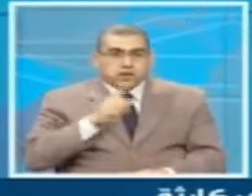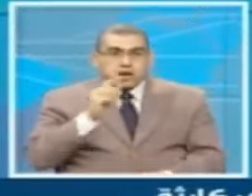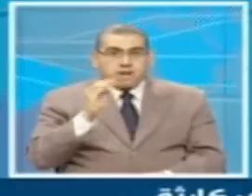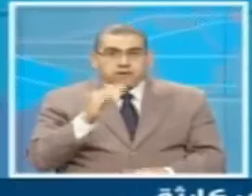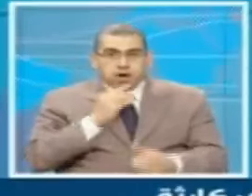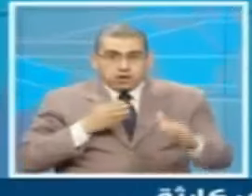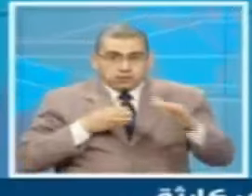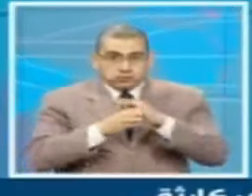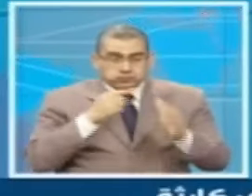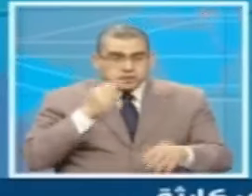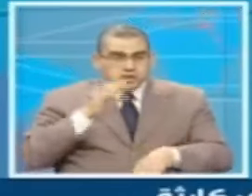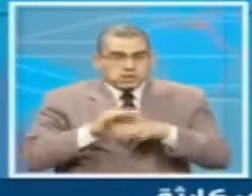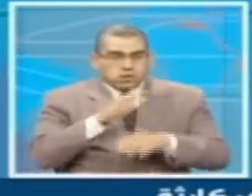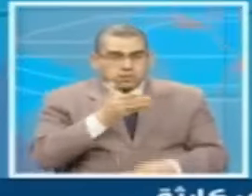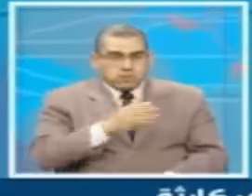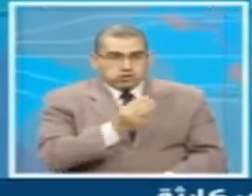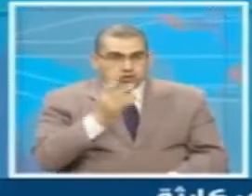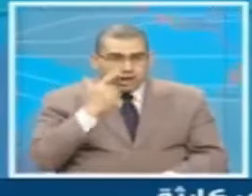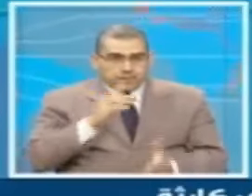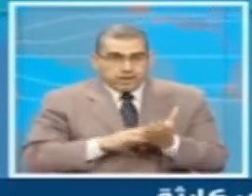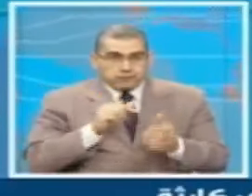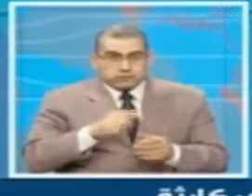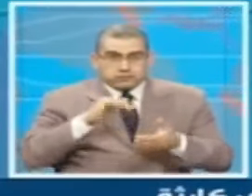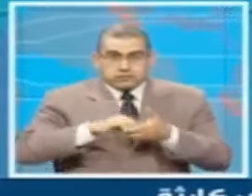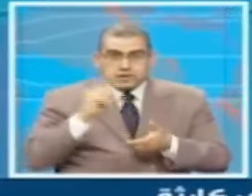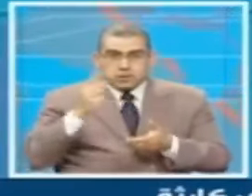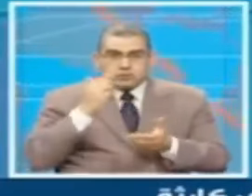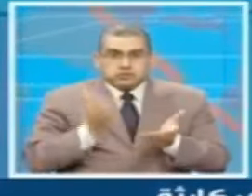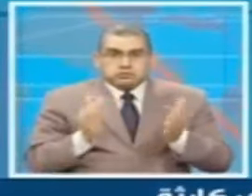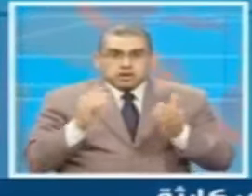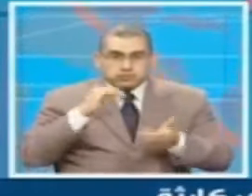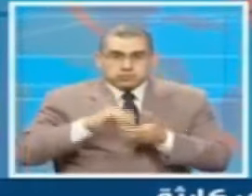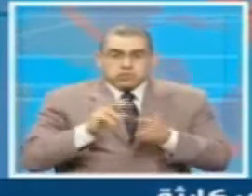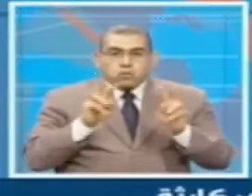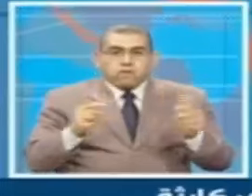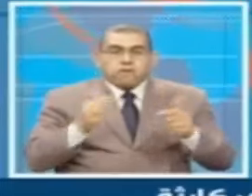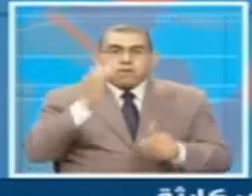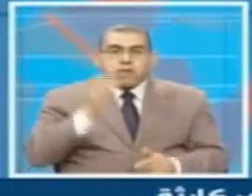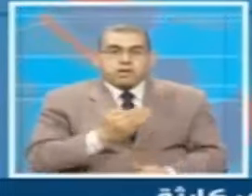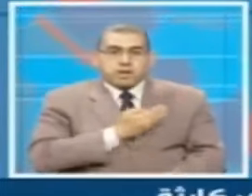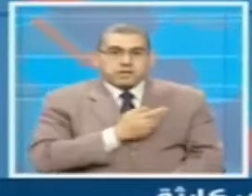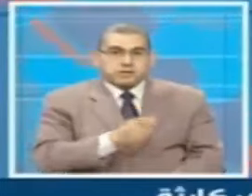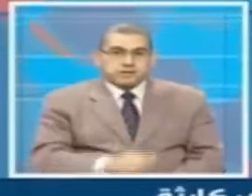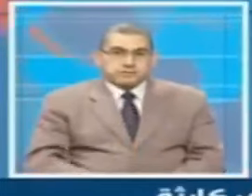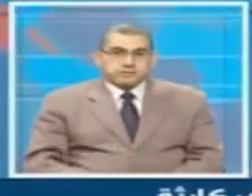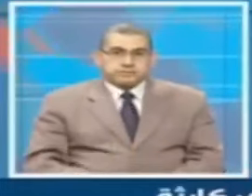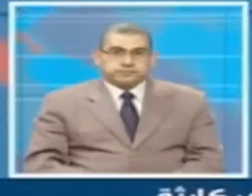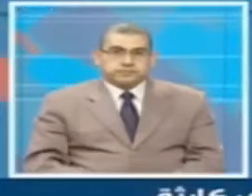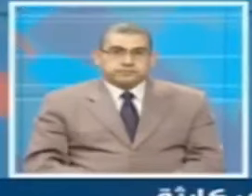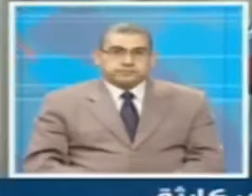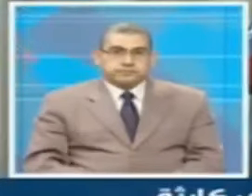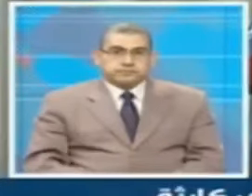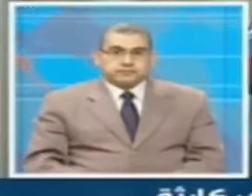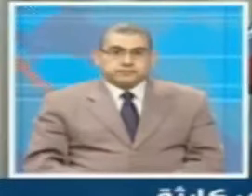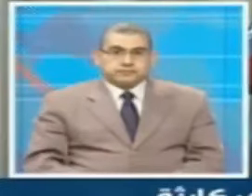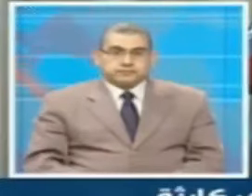سيؤدي إلى كارثة إنسانية، مشددا على أن التوافق الدولي يزداد على ضرورة وقف إطلاق النار في قطاع غزة. From